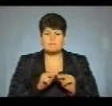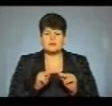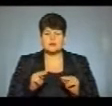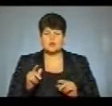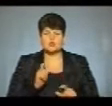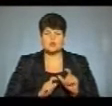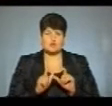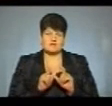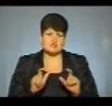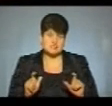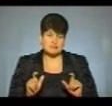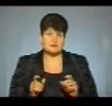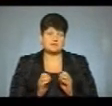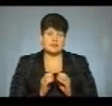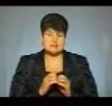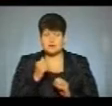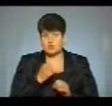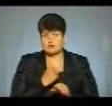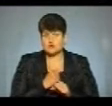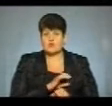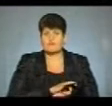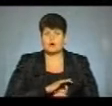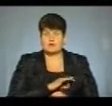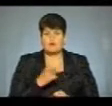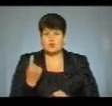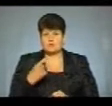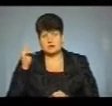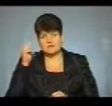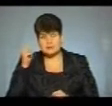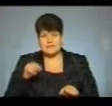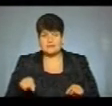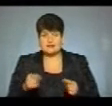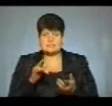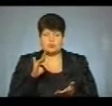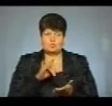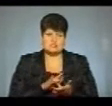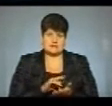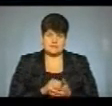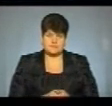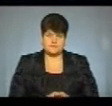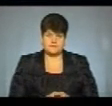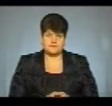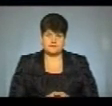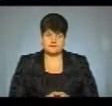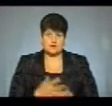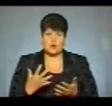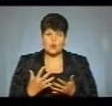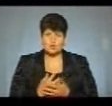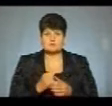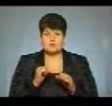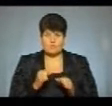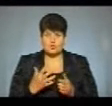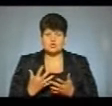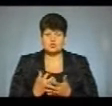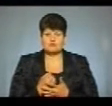педагогічний університет. 10 років працює вихователем в обласному навчально-реабілітаційному центрі. Успіх може здобуватися, моя